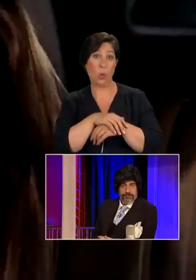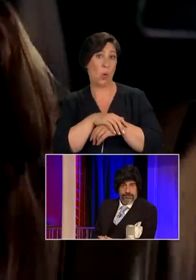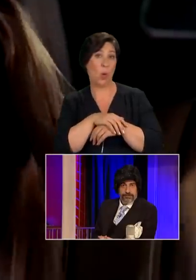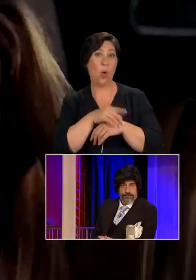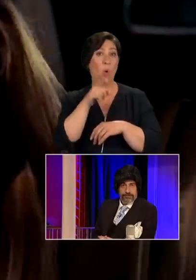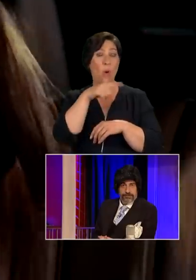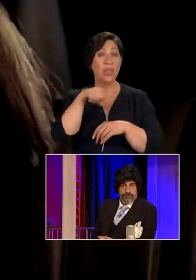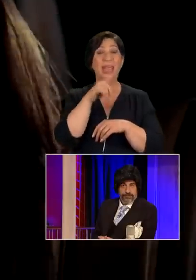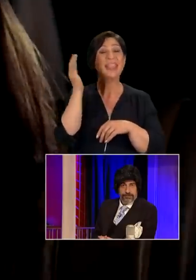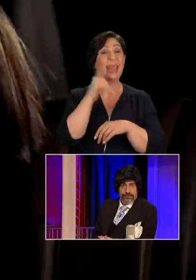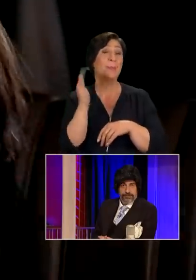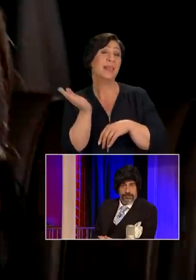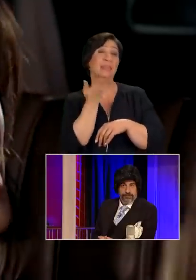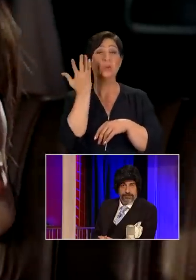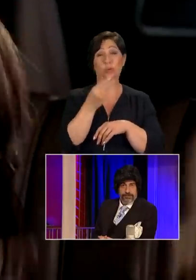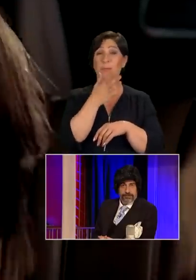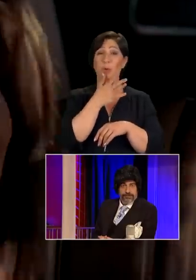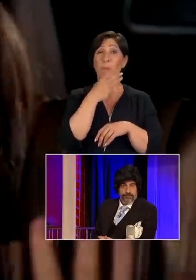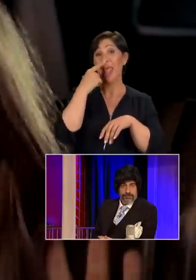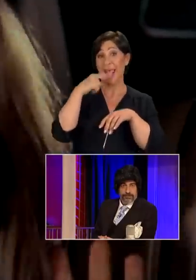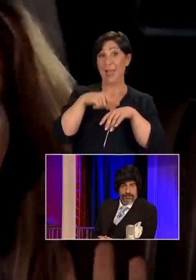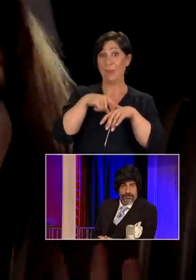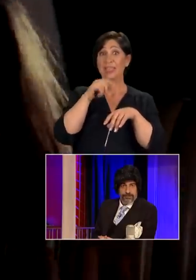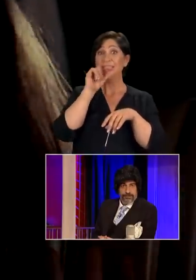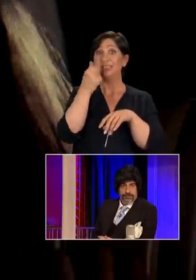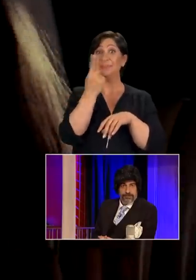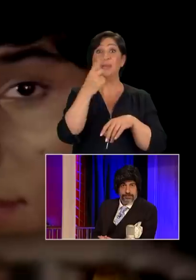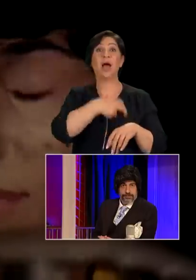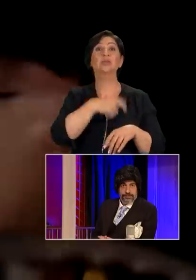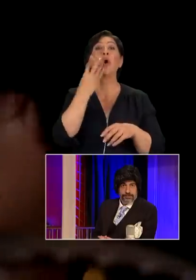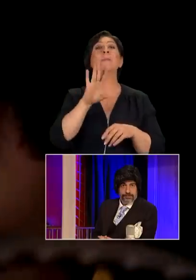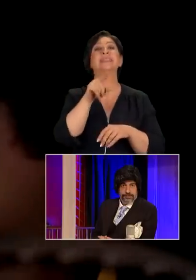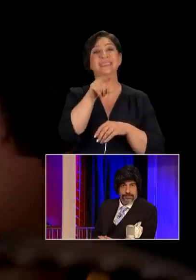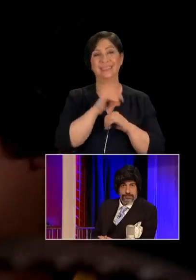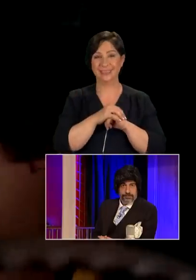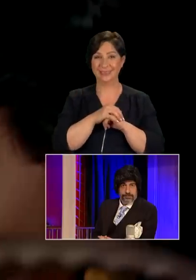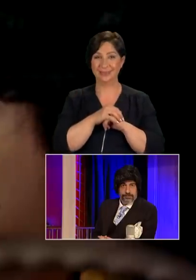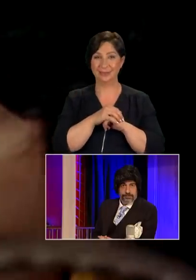Onların hepsinin gelip geçici olduğunu biliyorum. Eminim şimdiye kadar hiç kimseye aşık olmadınız.